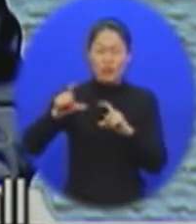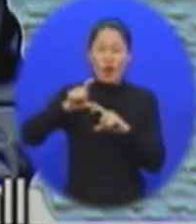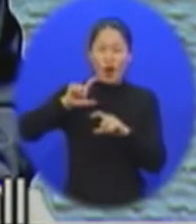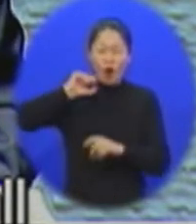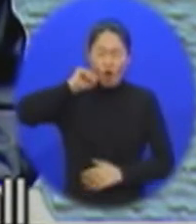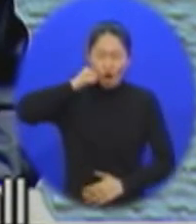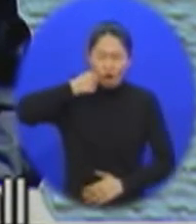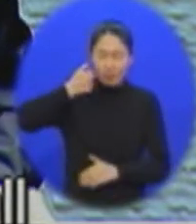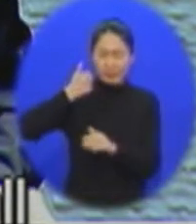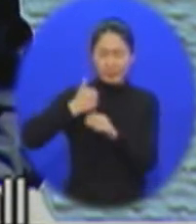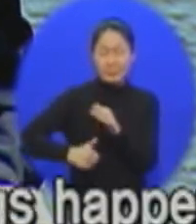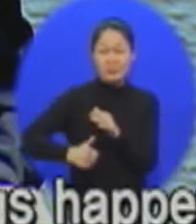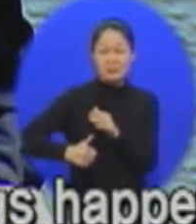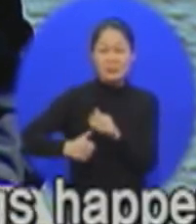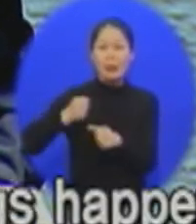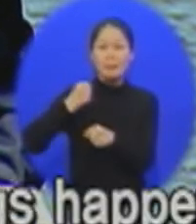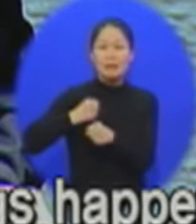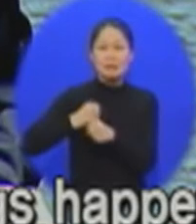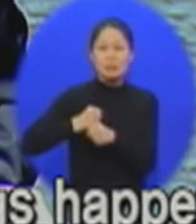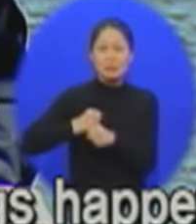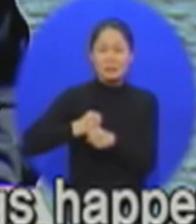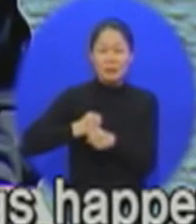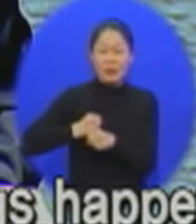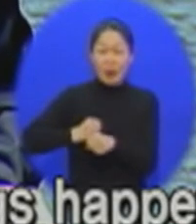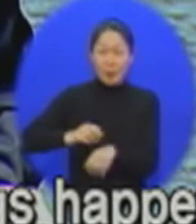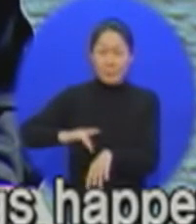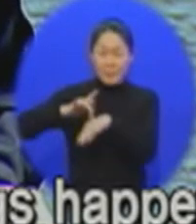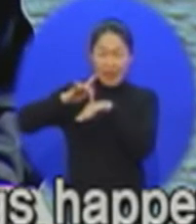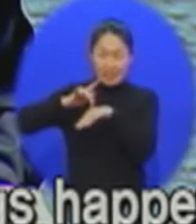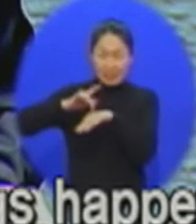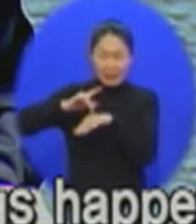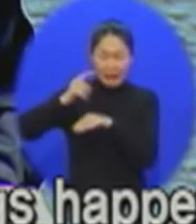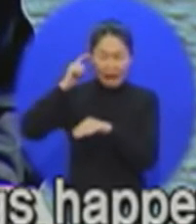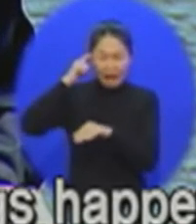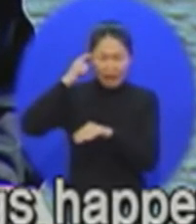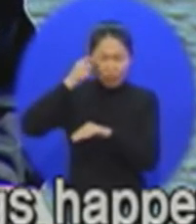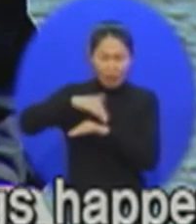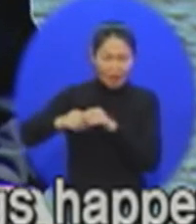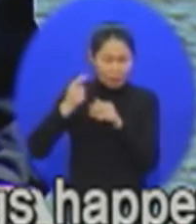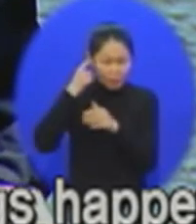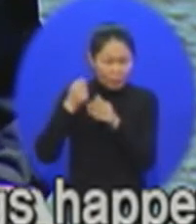하려고 하는 마귀의 회계를 분대를 못했기 때문이에요